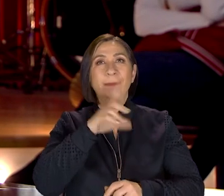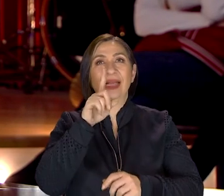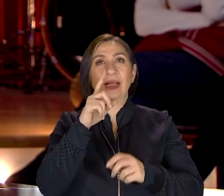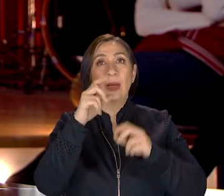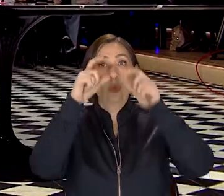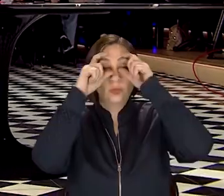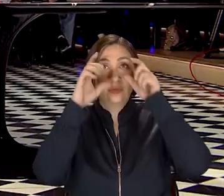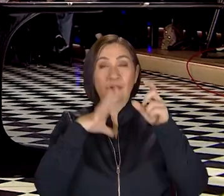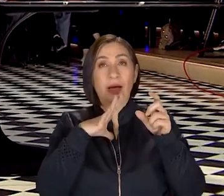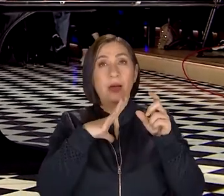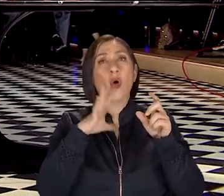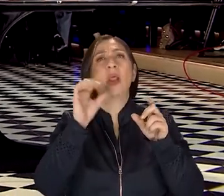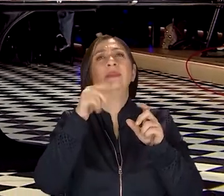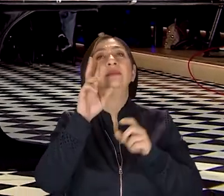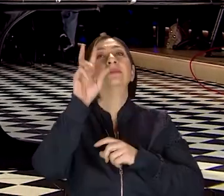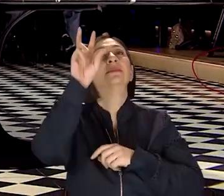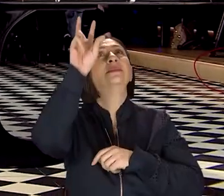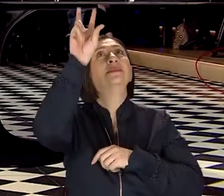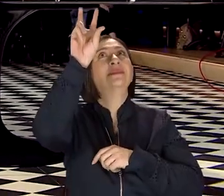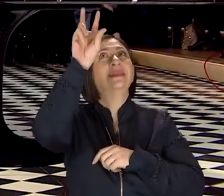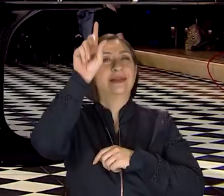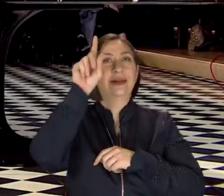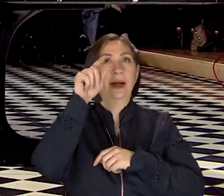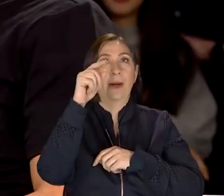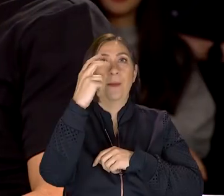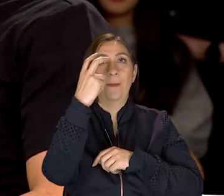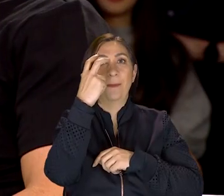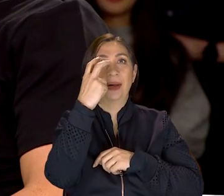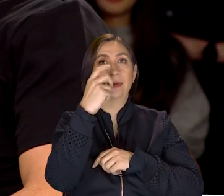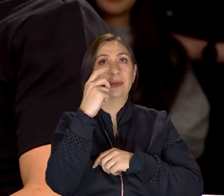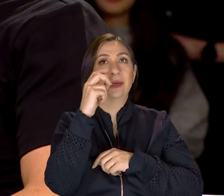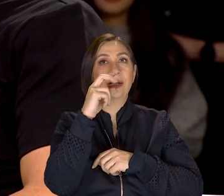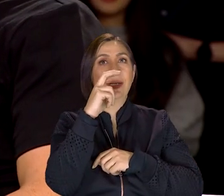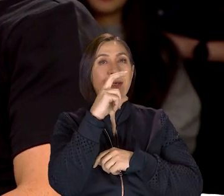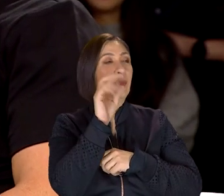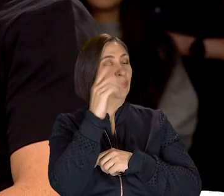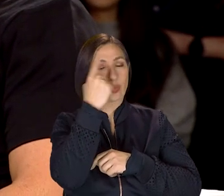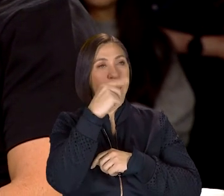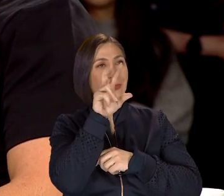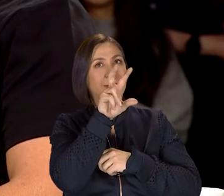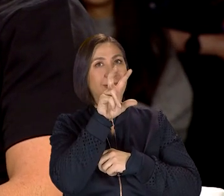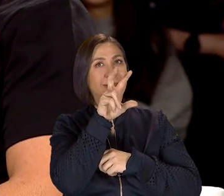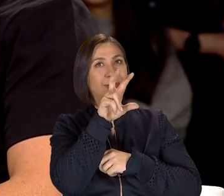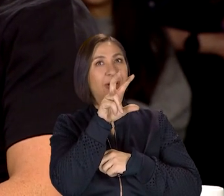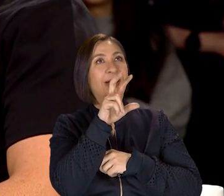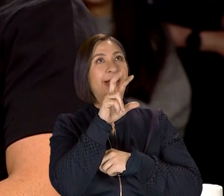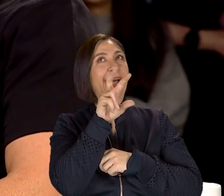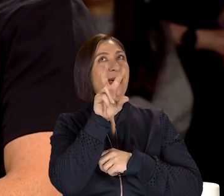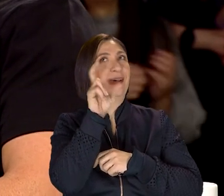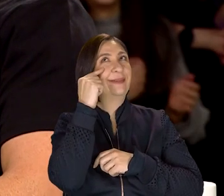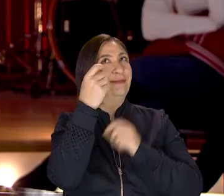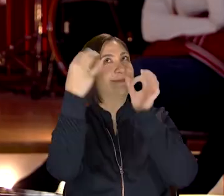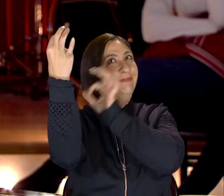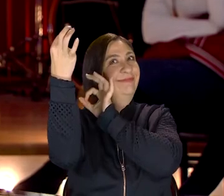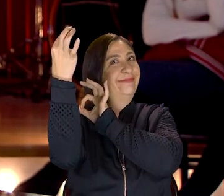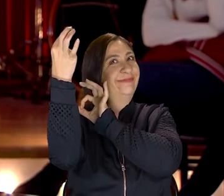Ama gözlükle. Oraya gözlük bak. Önemli oraya, değil. Oraya bak. Şuraya bakıyor. Hayır bana bakacaksın sen... gözün orada olacak. Daha bana bak. Oha. Evet